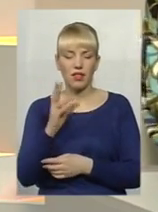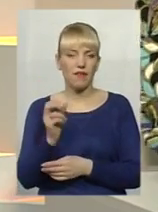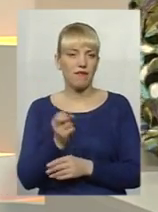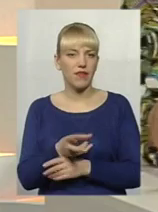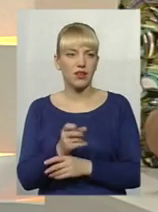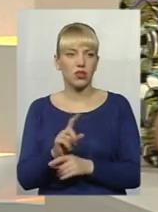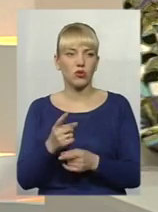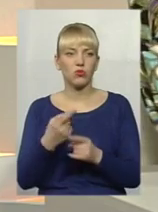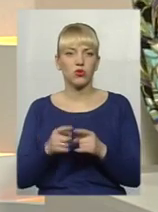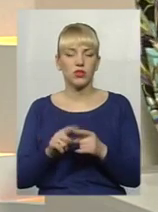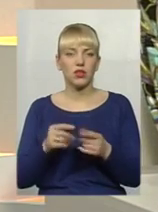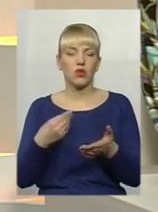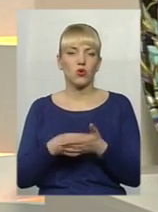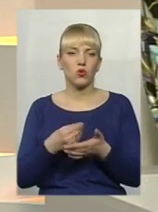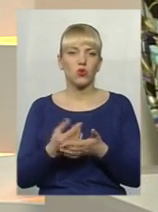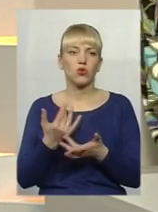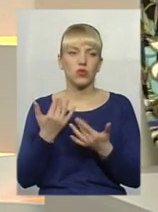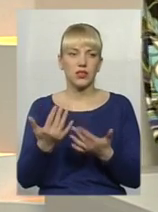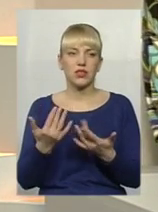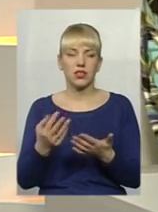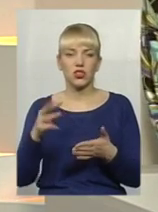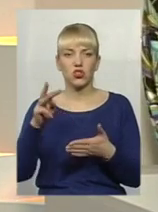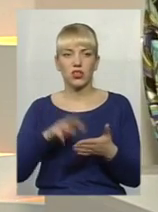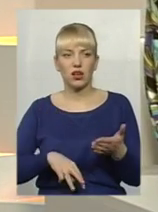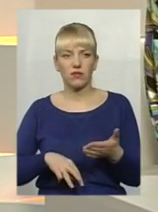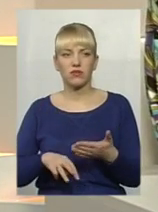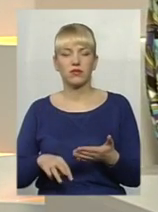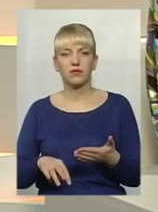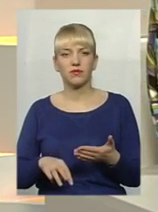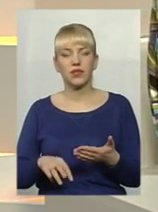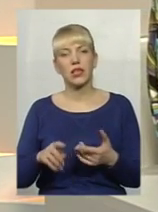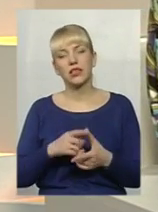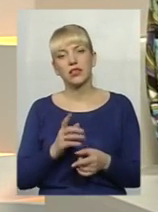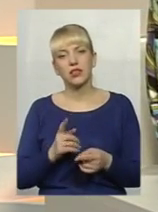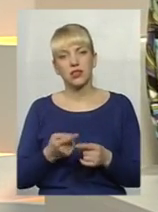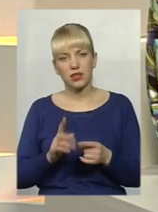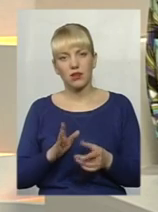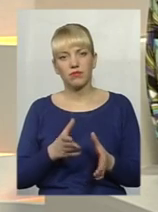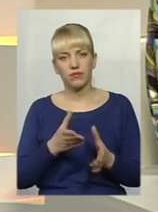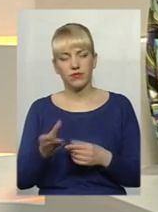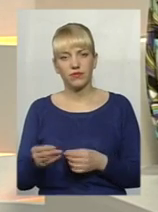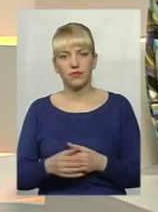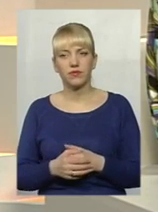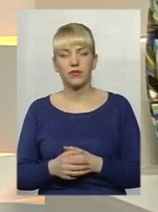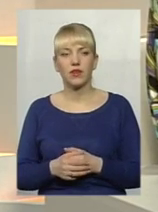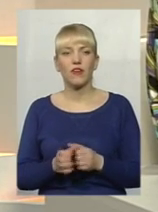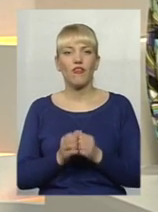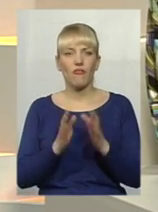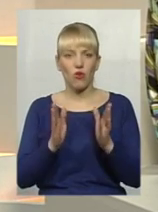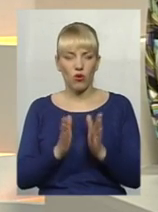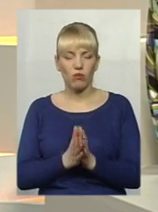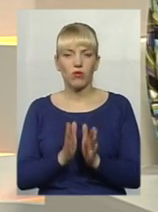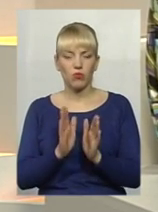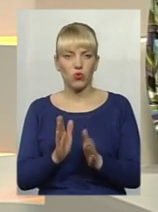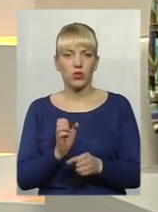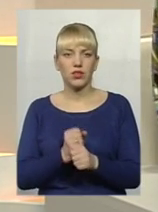що це коштує стільки-то штраф. Чи буде це дієвим? Воно в комплексі буде дієво. В